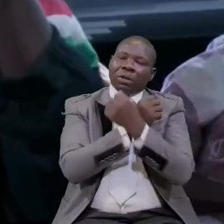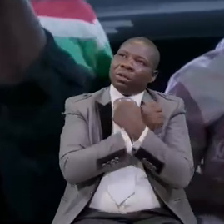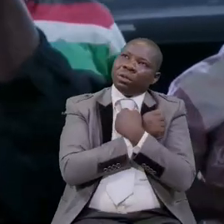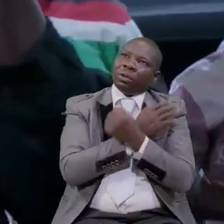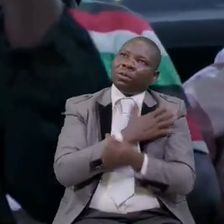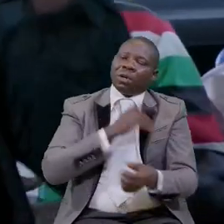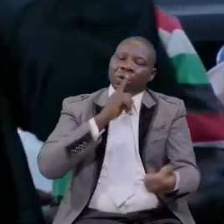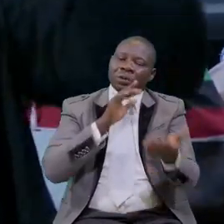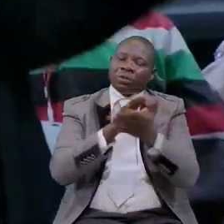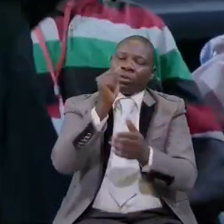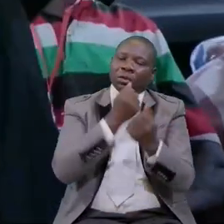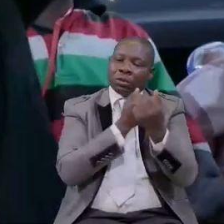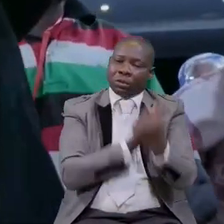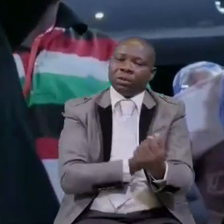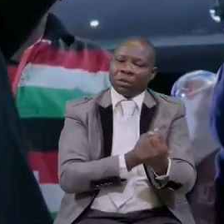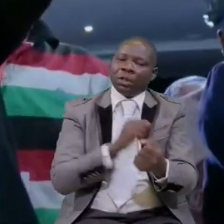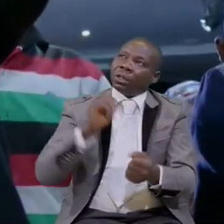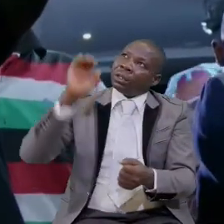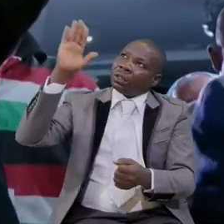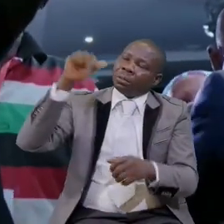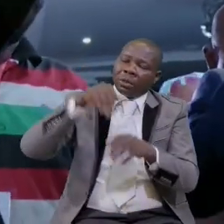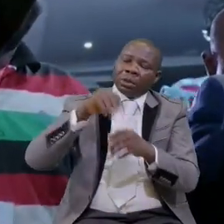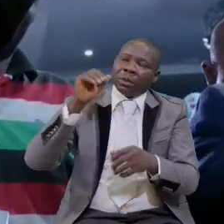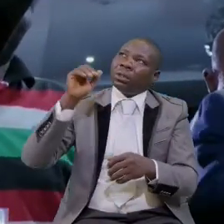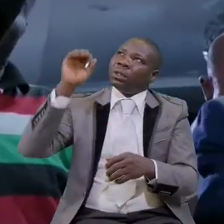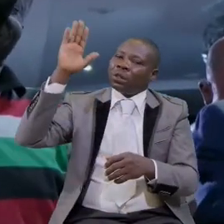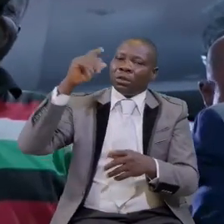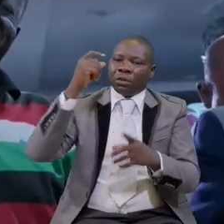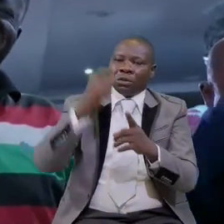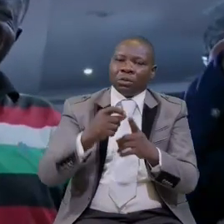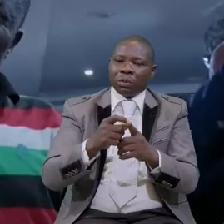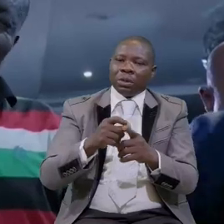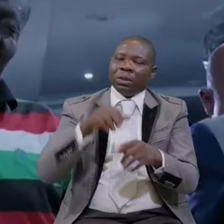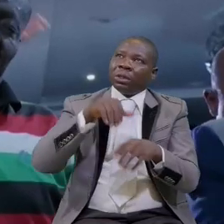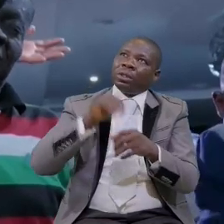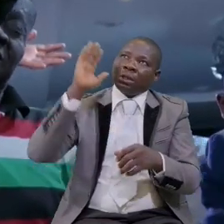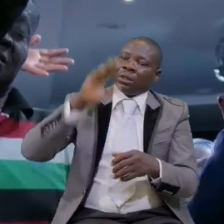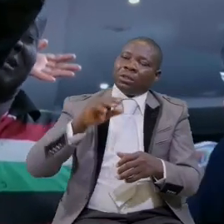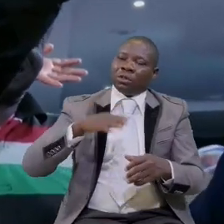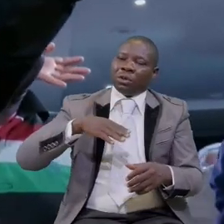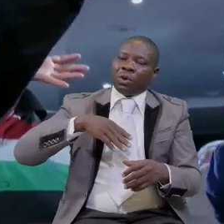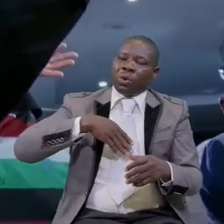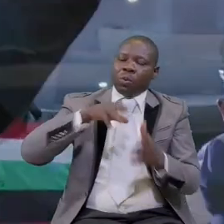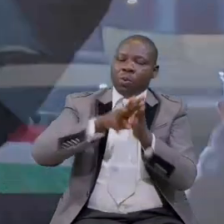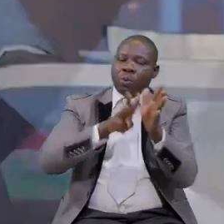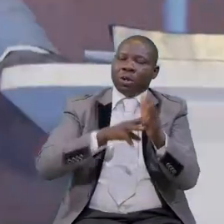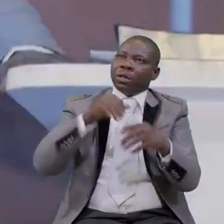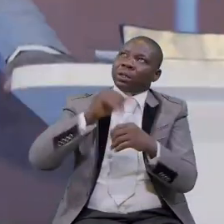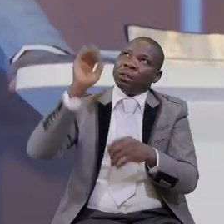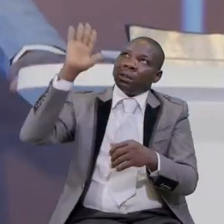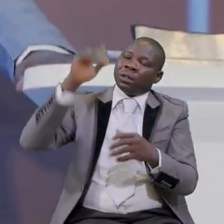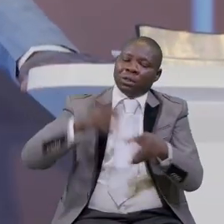vais l'aimer et croire en lui, en sa parole, en sa